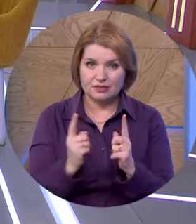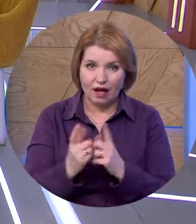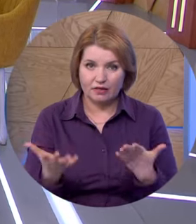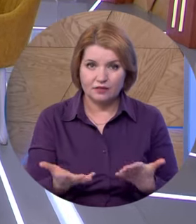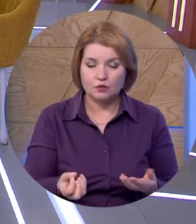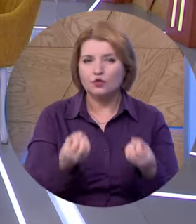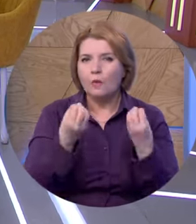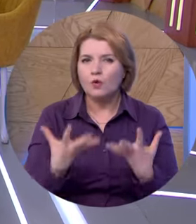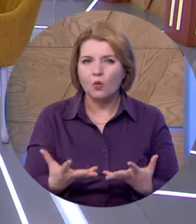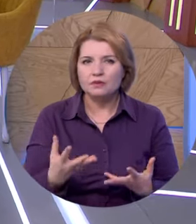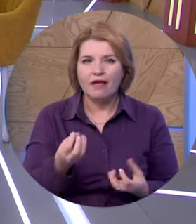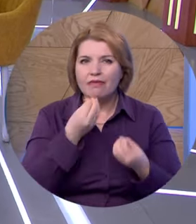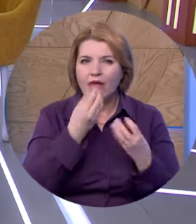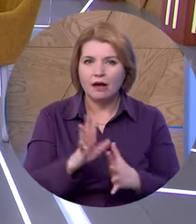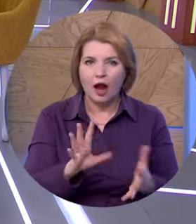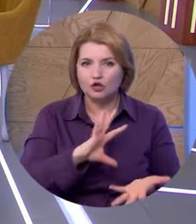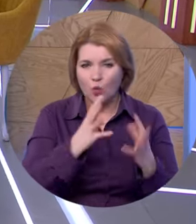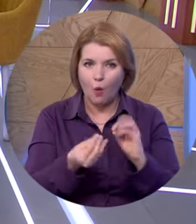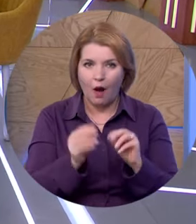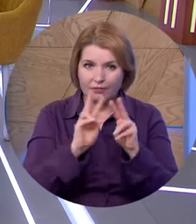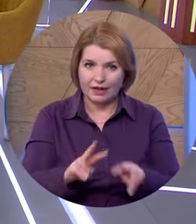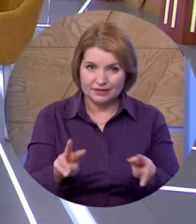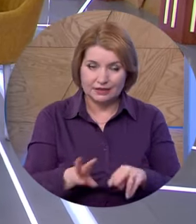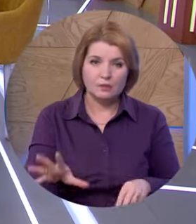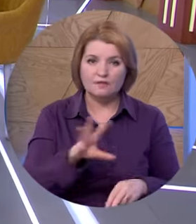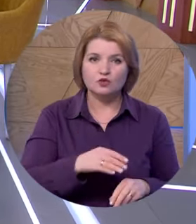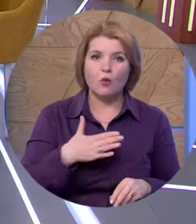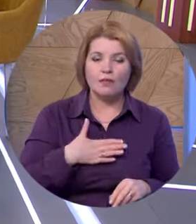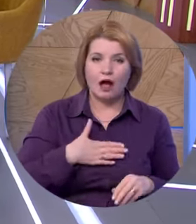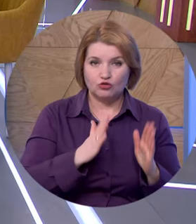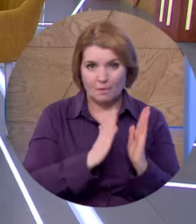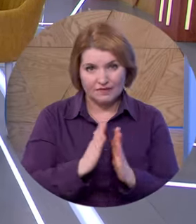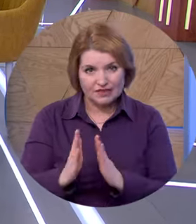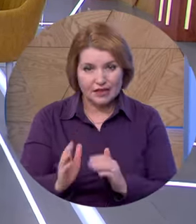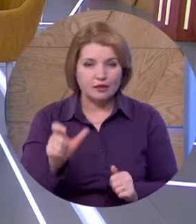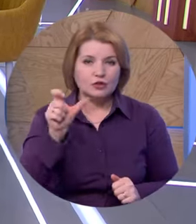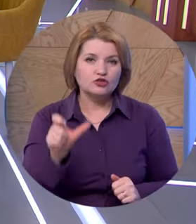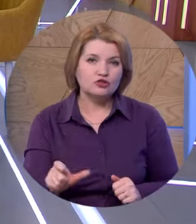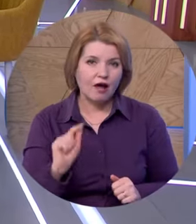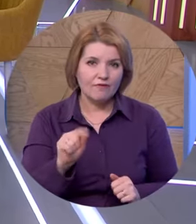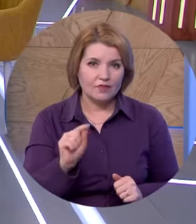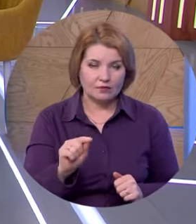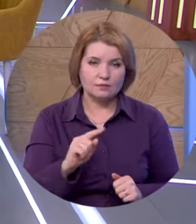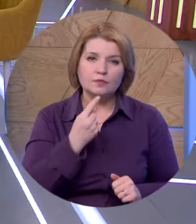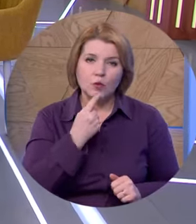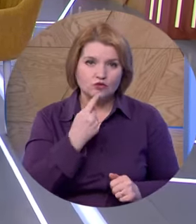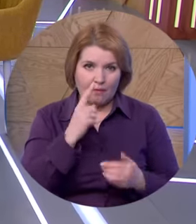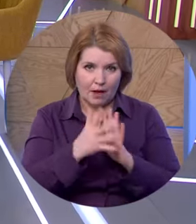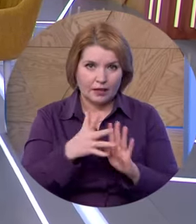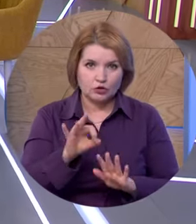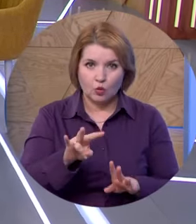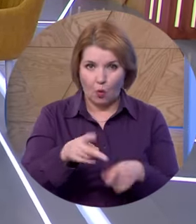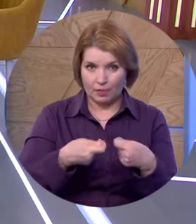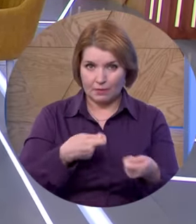просто их анализируем. На самом деле, все наше поведение, оно... Человеку очень трудно скрыть, что он манипулирует. Если мы видим, что